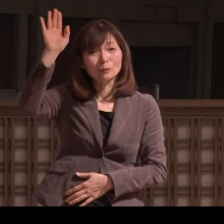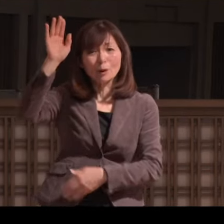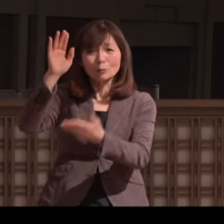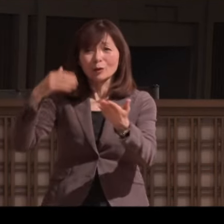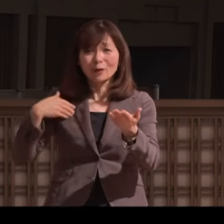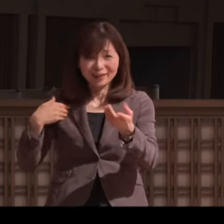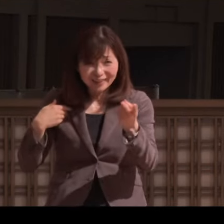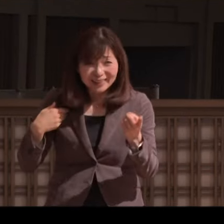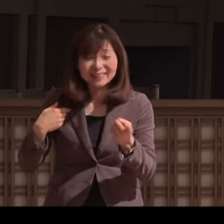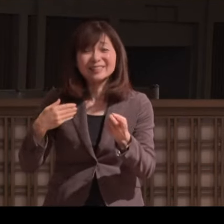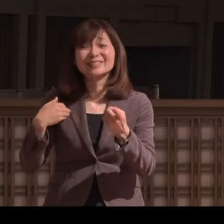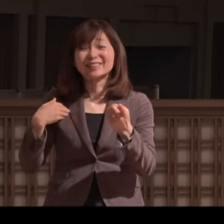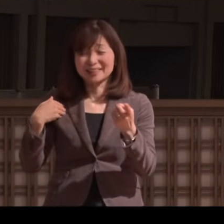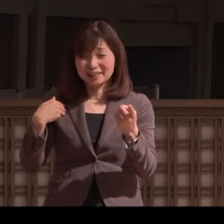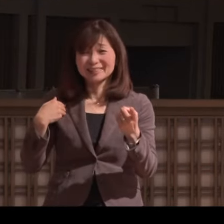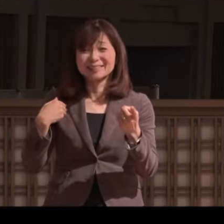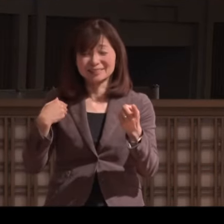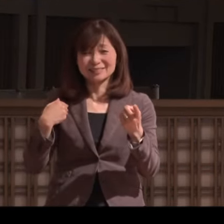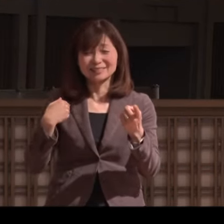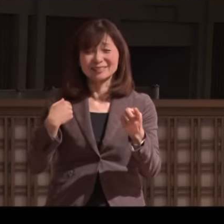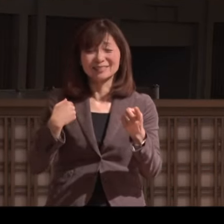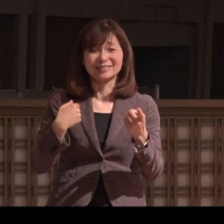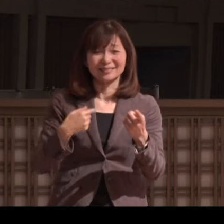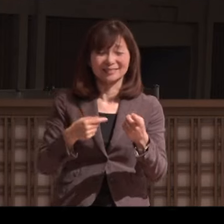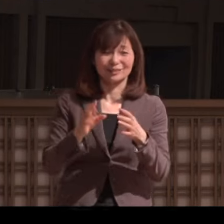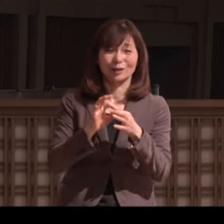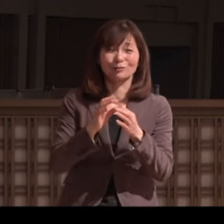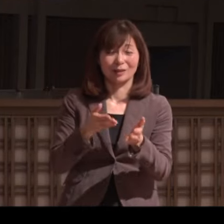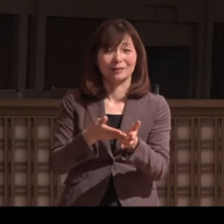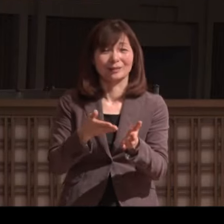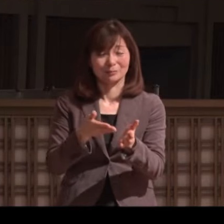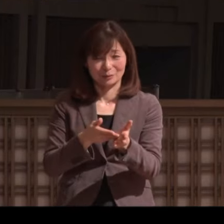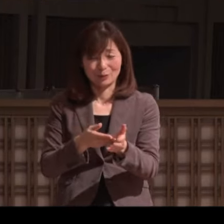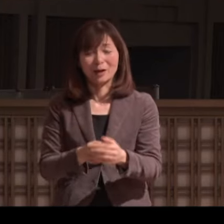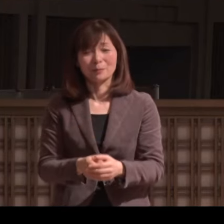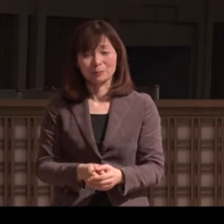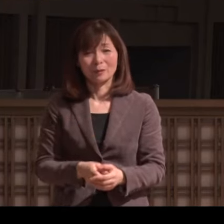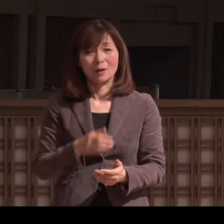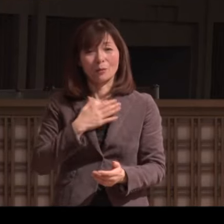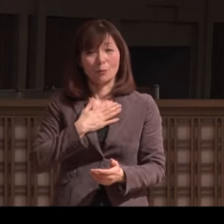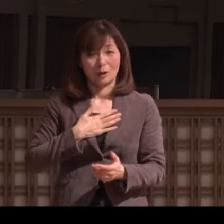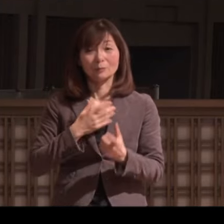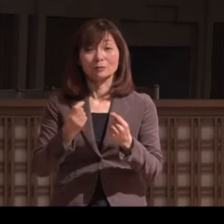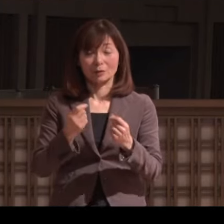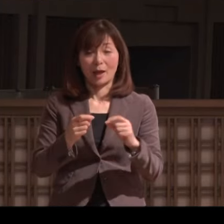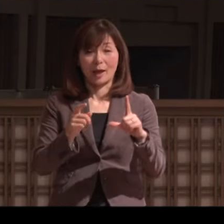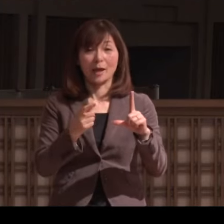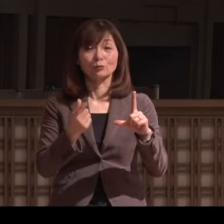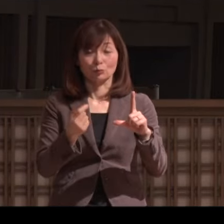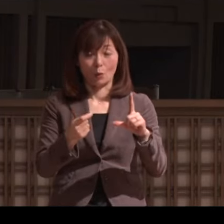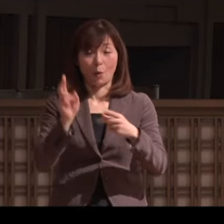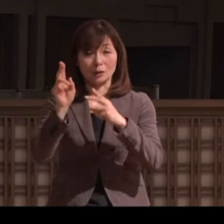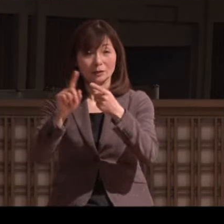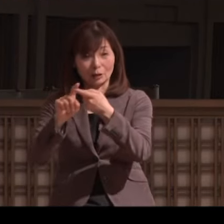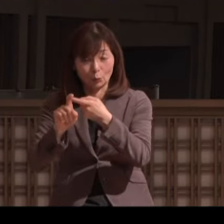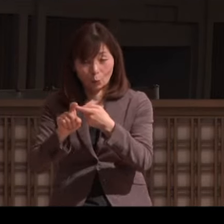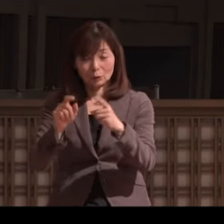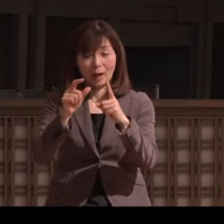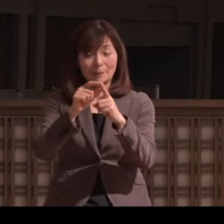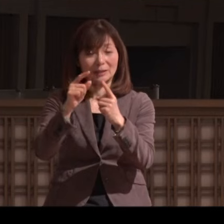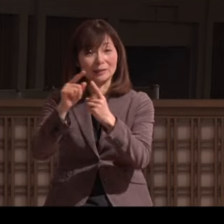ないんかいほなその話しようかかりますよねでもねな社会福祉協議会だったりとか